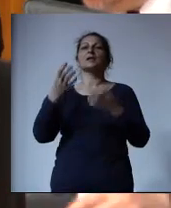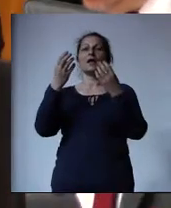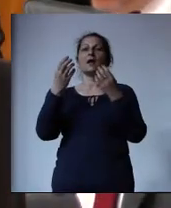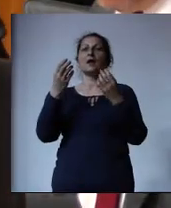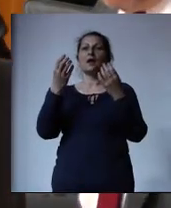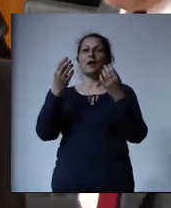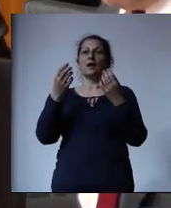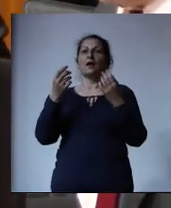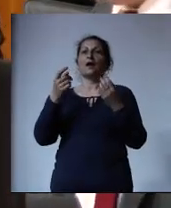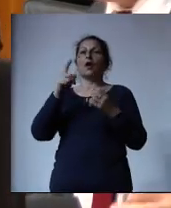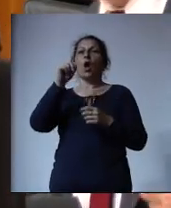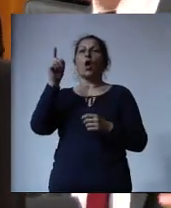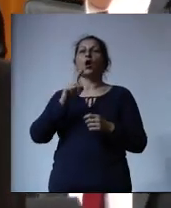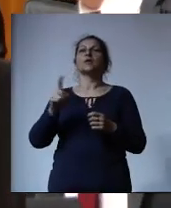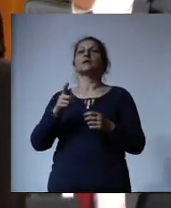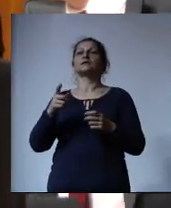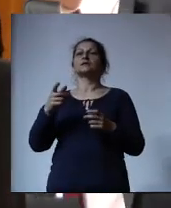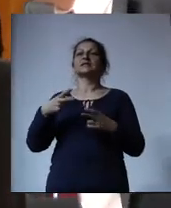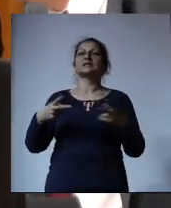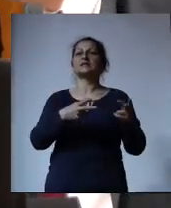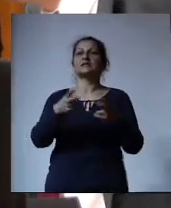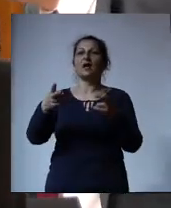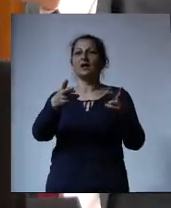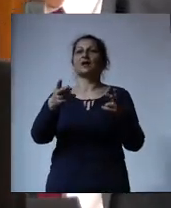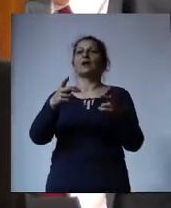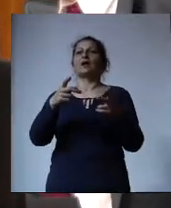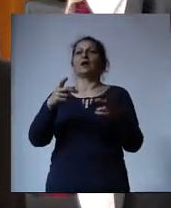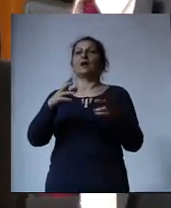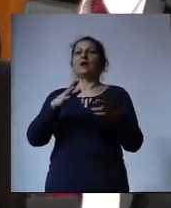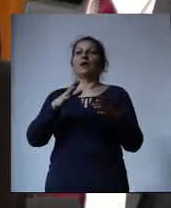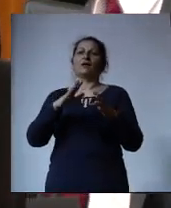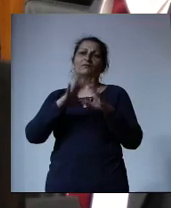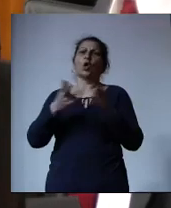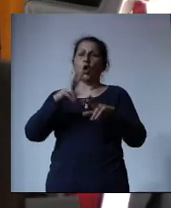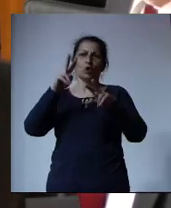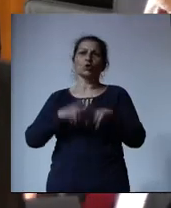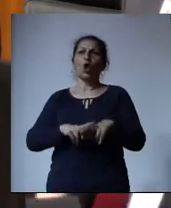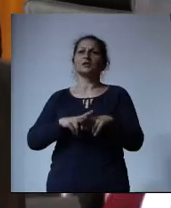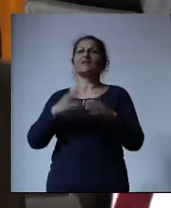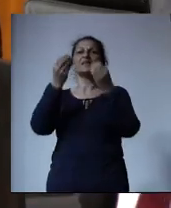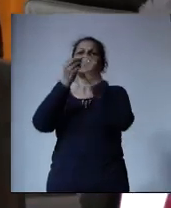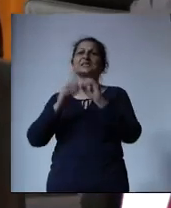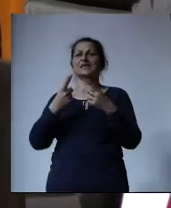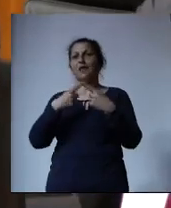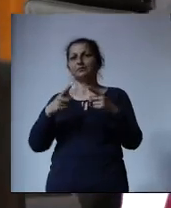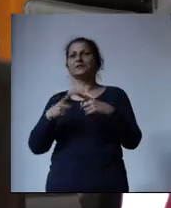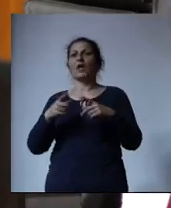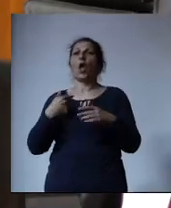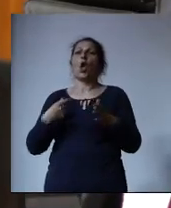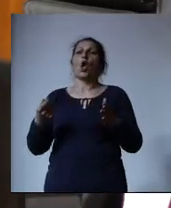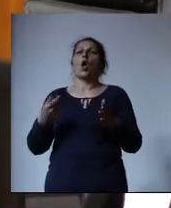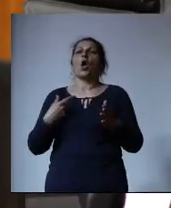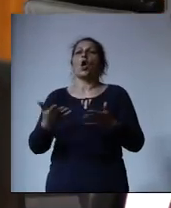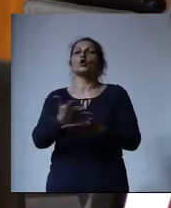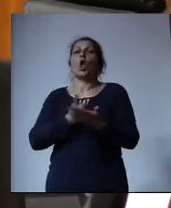že cestná infraštruktúra dostane síce nesystémovú, ale predsa len finančnú injekciu. Naše